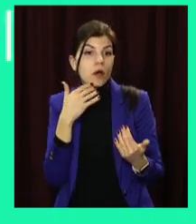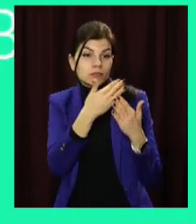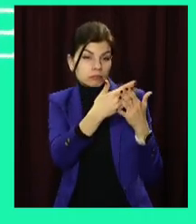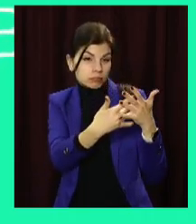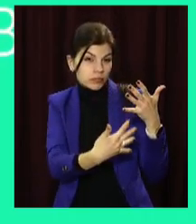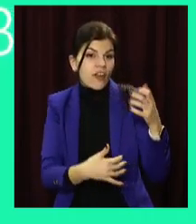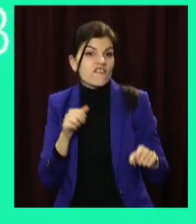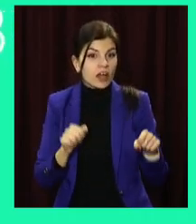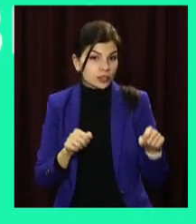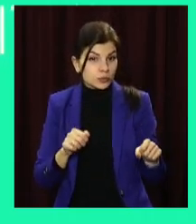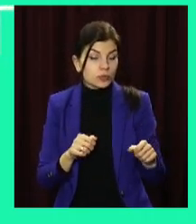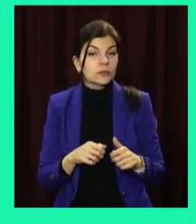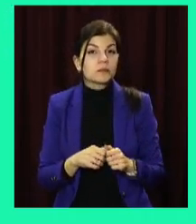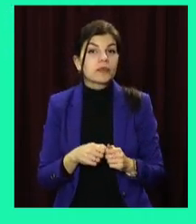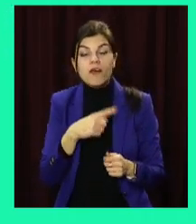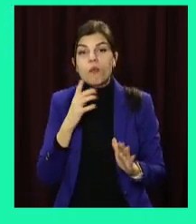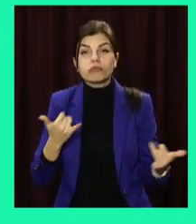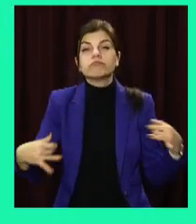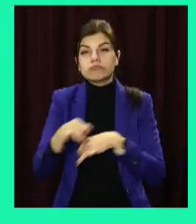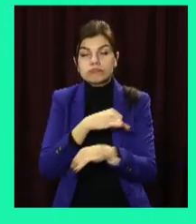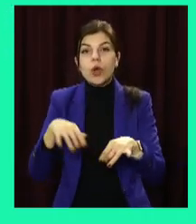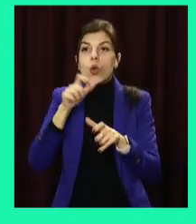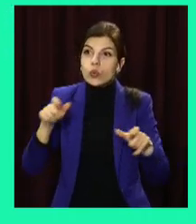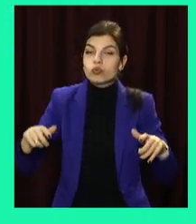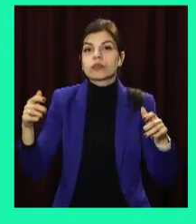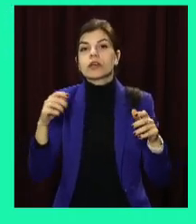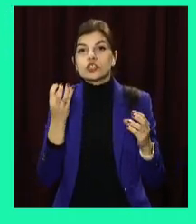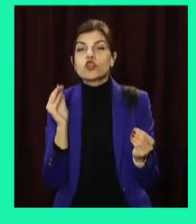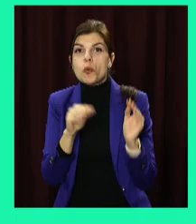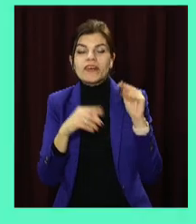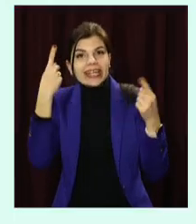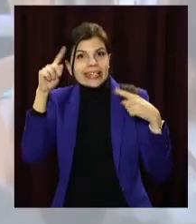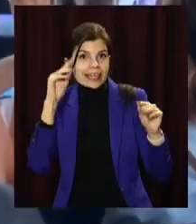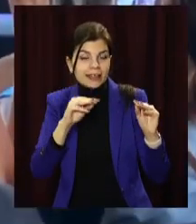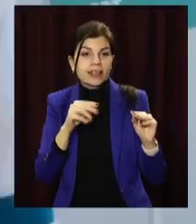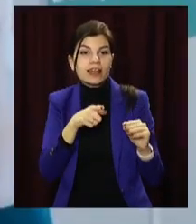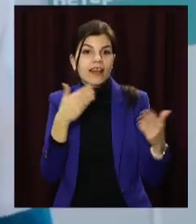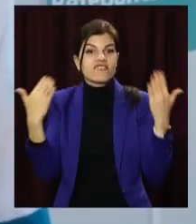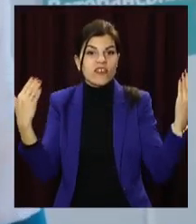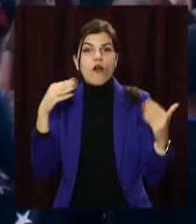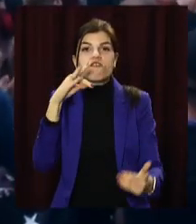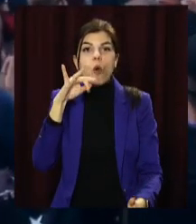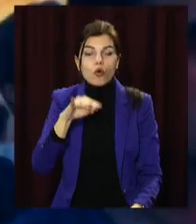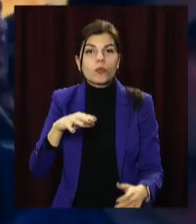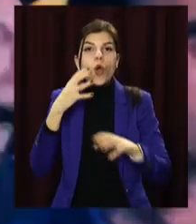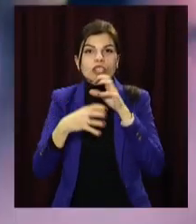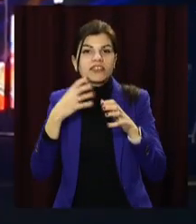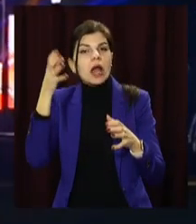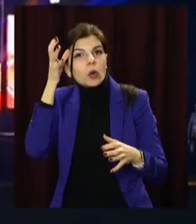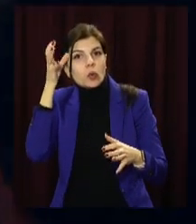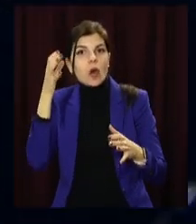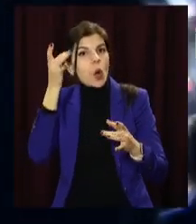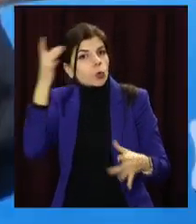ініціатив ще не сформований. Він буде обговорюватися з громадськістю та доповнюватися. У ньому фестивалі, форуми, освітні та культурні